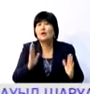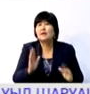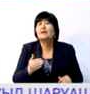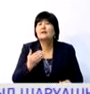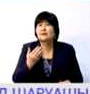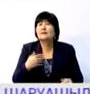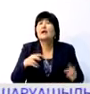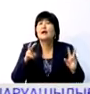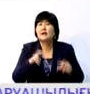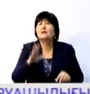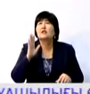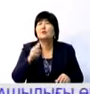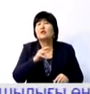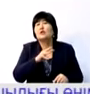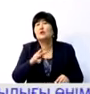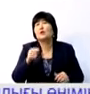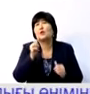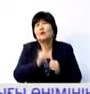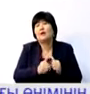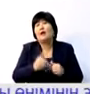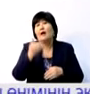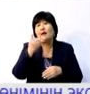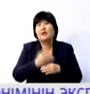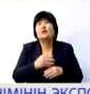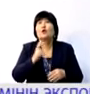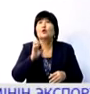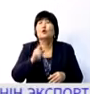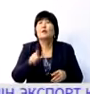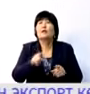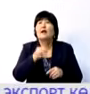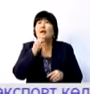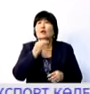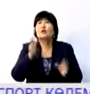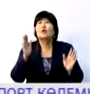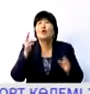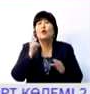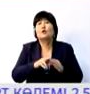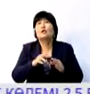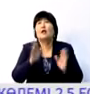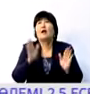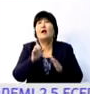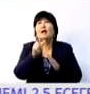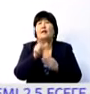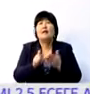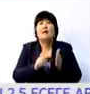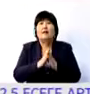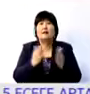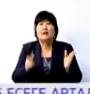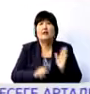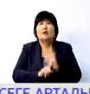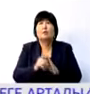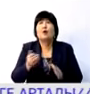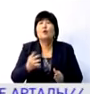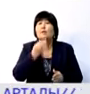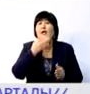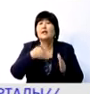сізді іздей бердім мен өт сайын. Кеште сондай-ақ Нұрымбетовтың ерте үзілген ән ғұмыр атты кітабының тұсауы кесілді. Жинақта өмірден